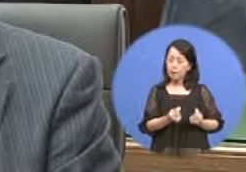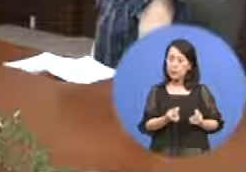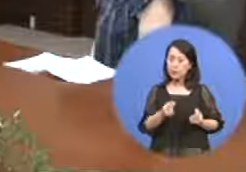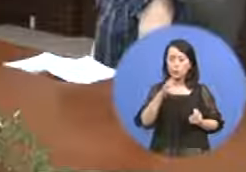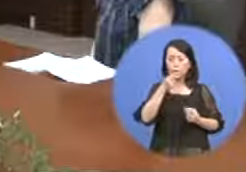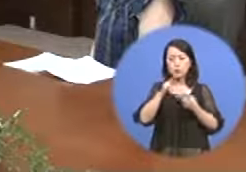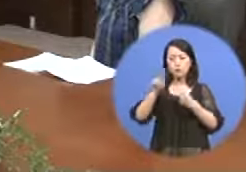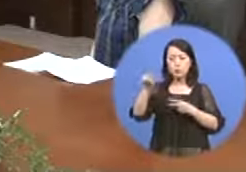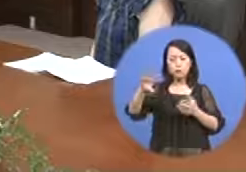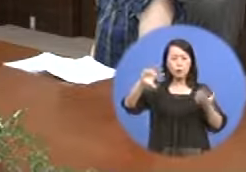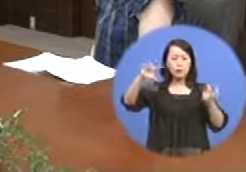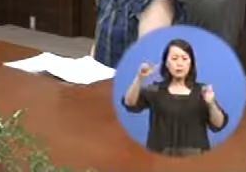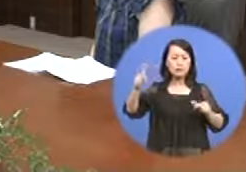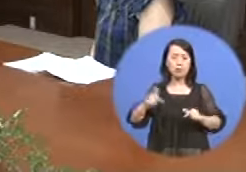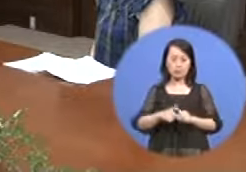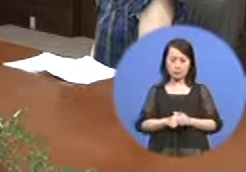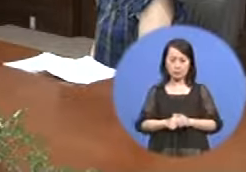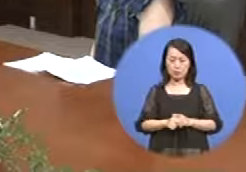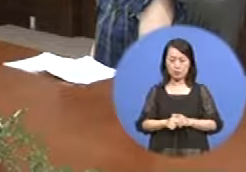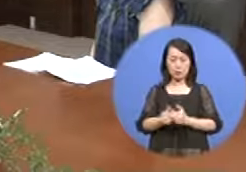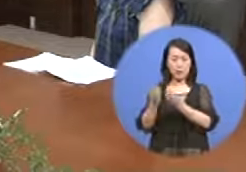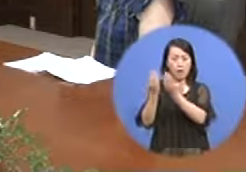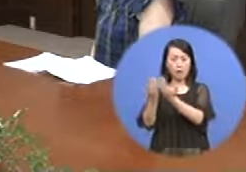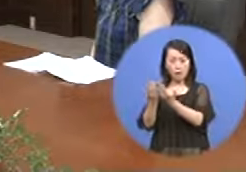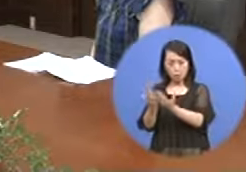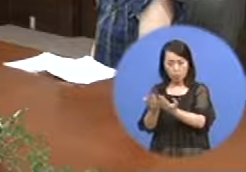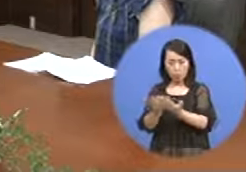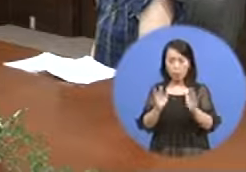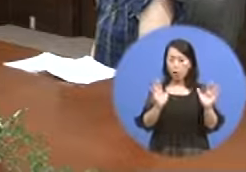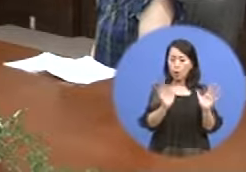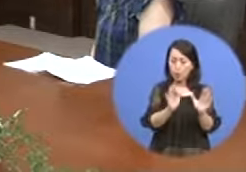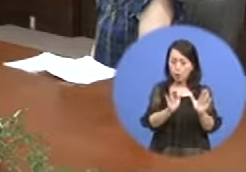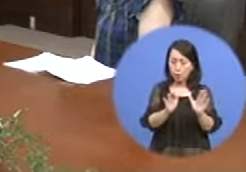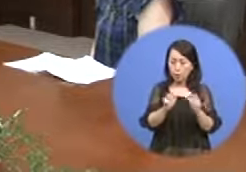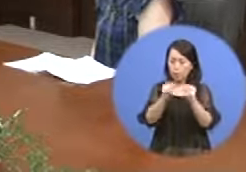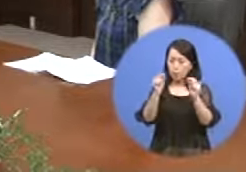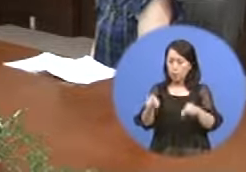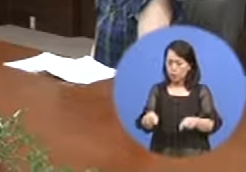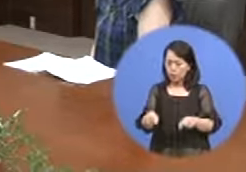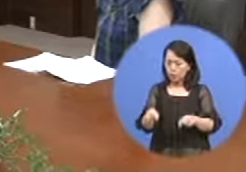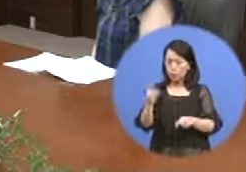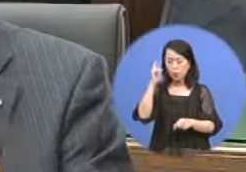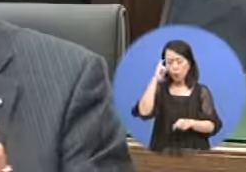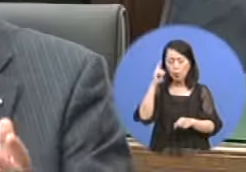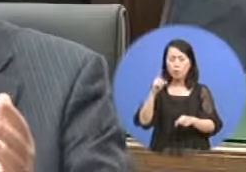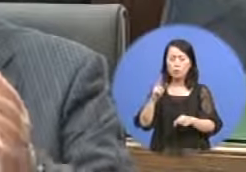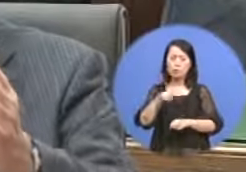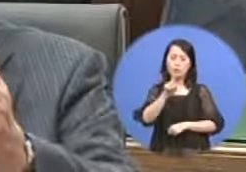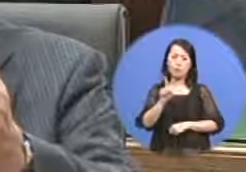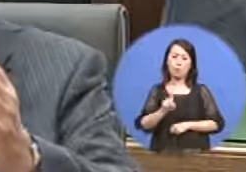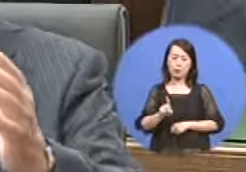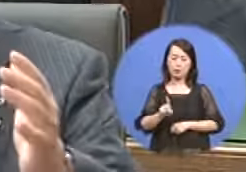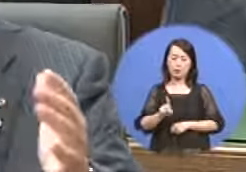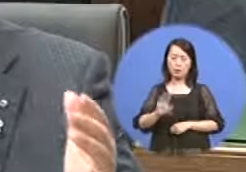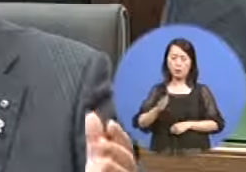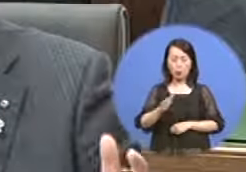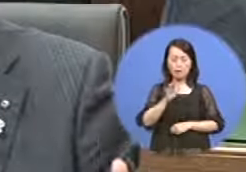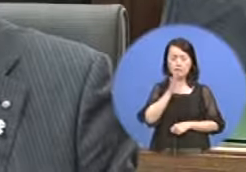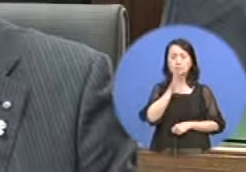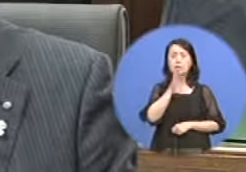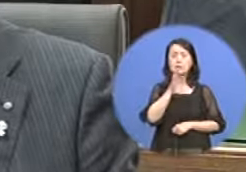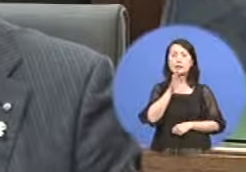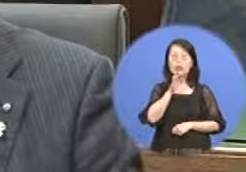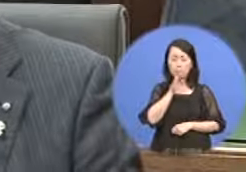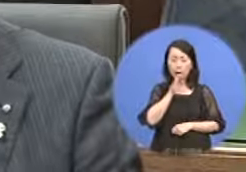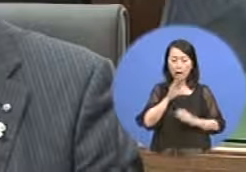うな。教育というと学校現場と子どもたちだけの問題になりがちなんですけど、はい、実は和歌山県の